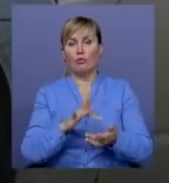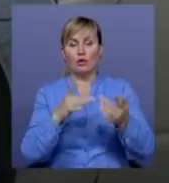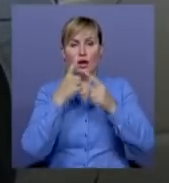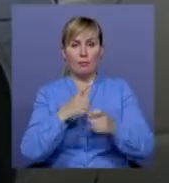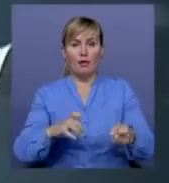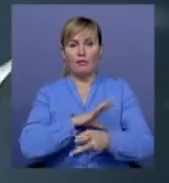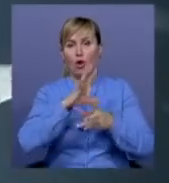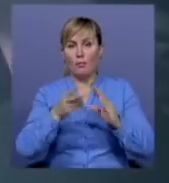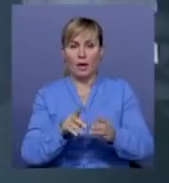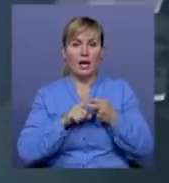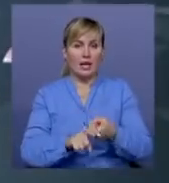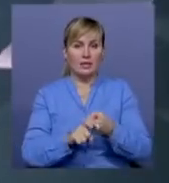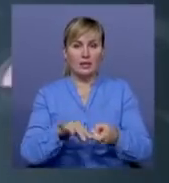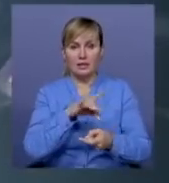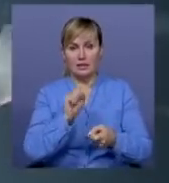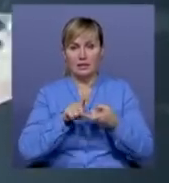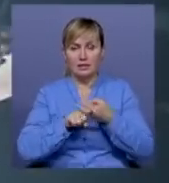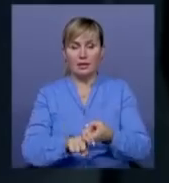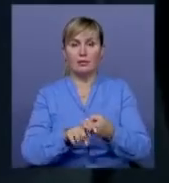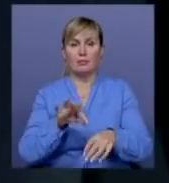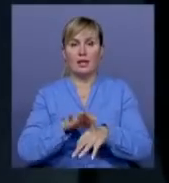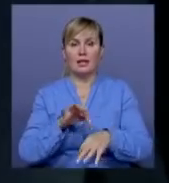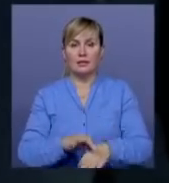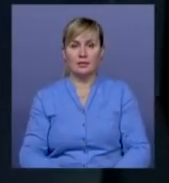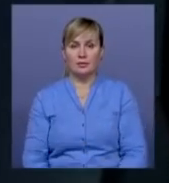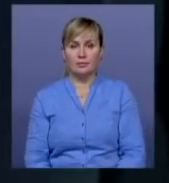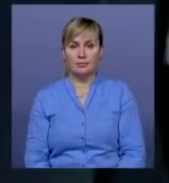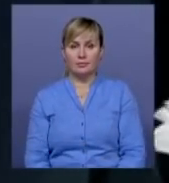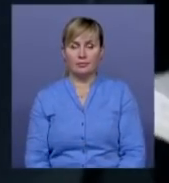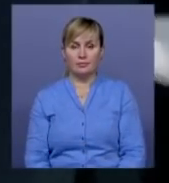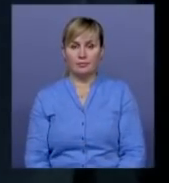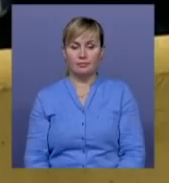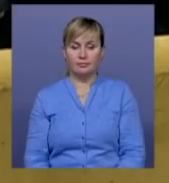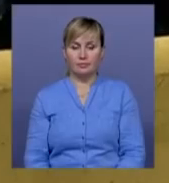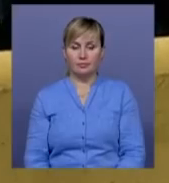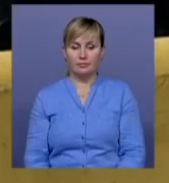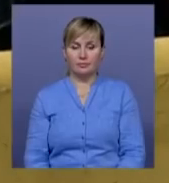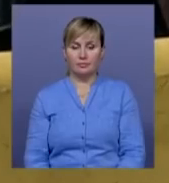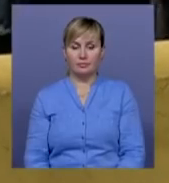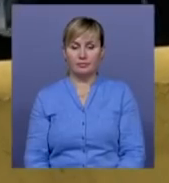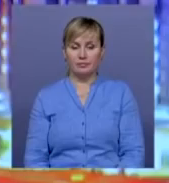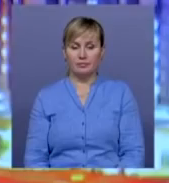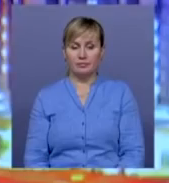объявлен всеобщий карантин из-за пандемии коронавируса. Дина Жанабекова, Ялкунжан Ашимжанов, телеканал Алматы.